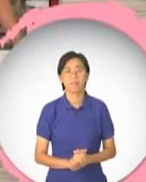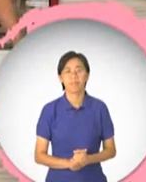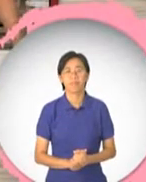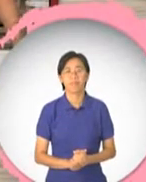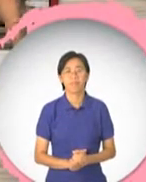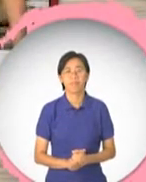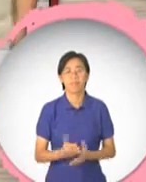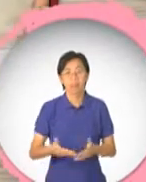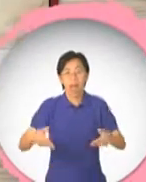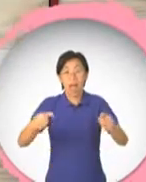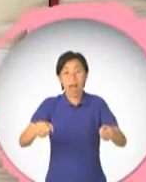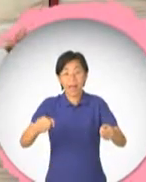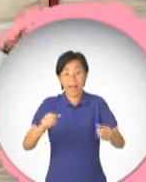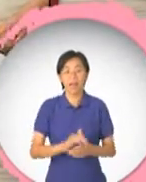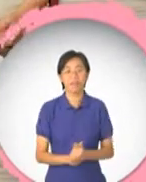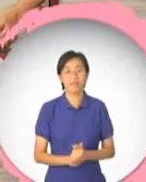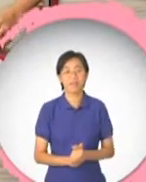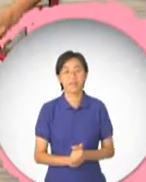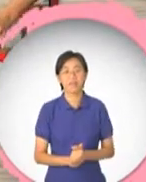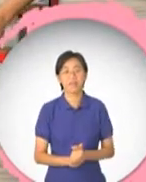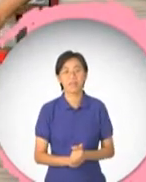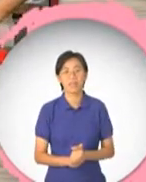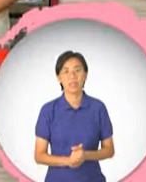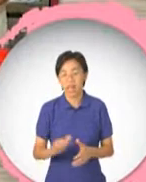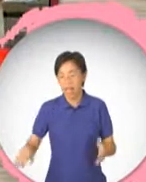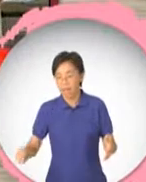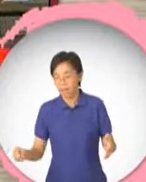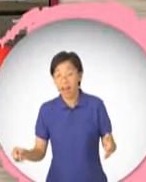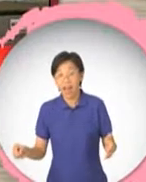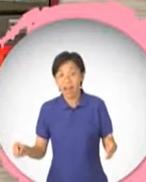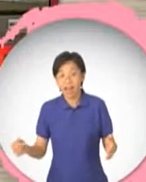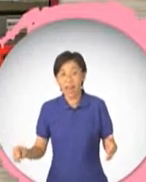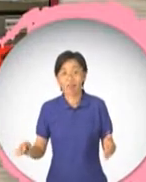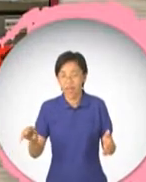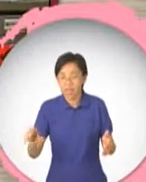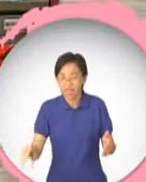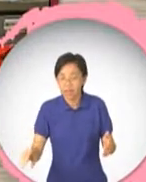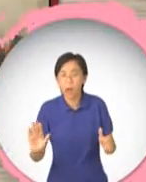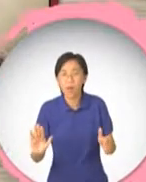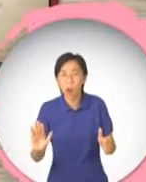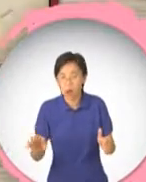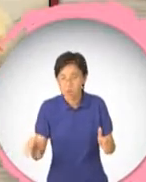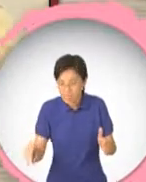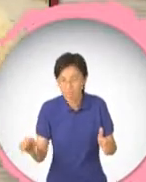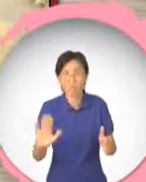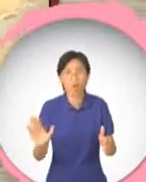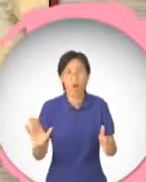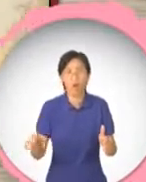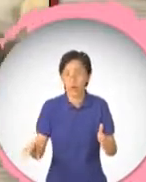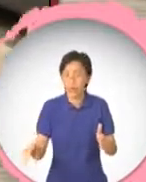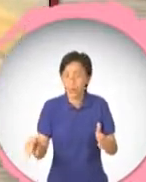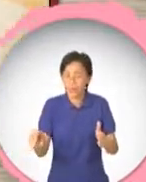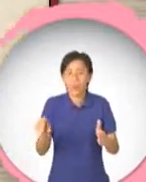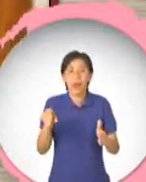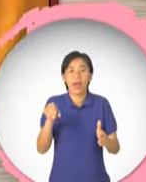ราก็จะเริ่มทอดเวลาทอดนะคะเอามือแตะนวลนิดนึงแล้วหยิบอย่างเบาๆค่ะไม่งั้นจะมีรอยนิ้วมือนะคะเมื่อเราใส่ลง